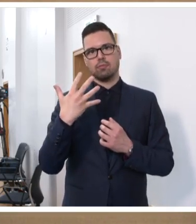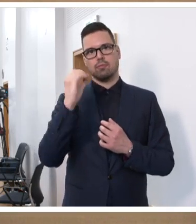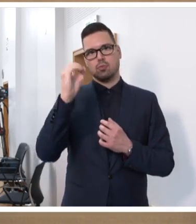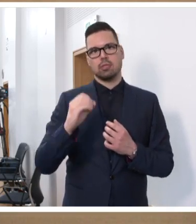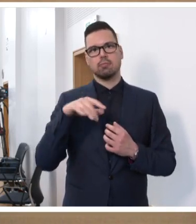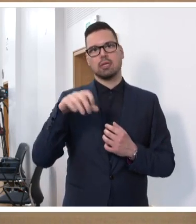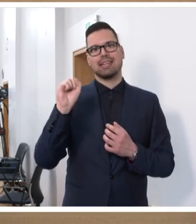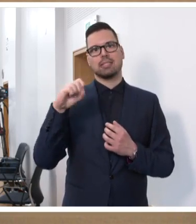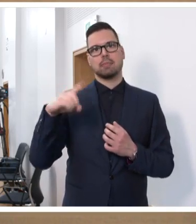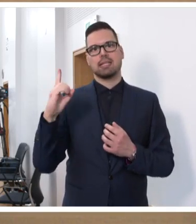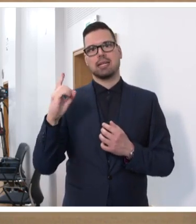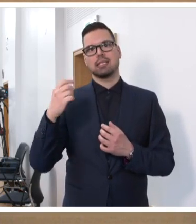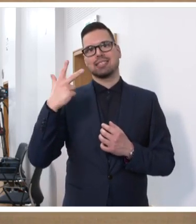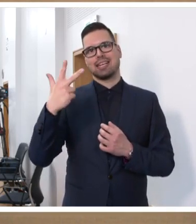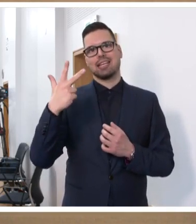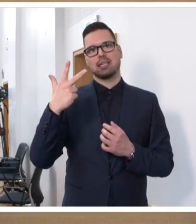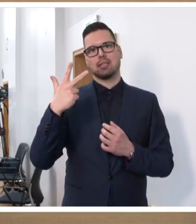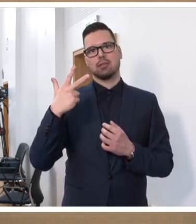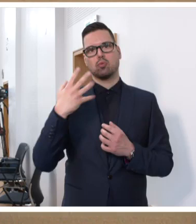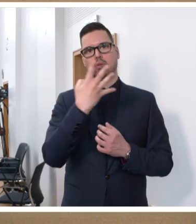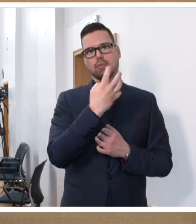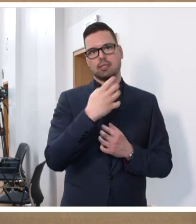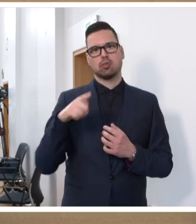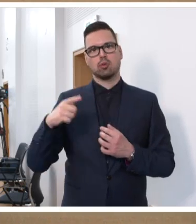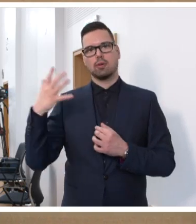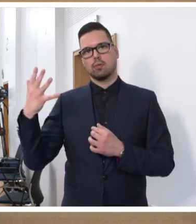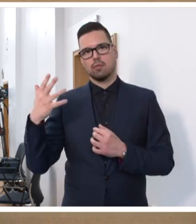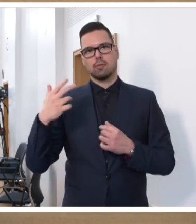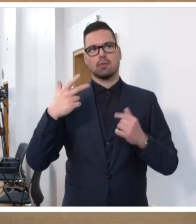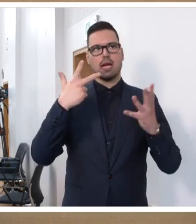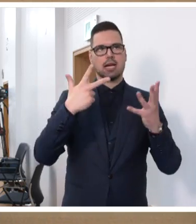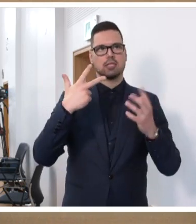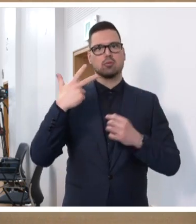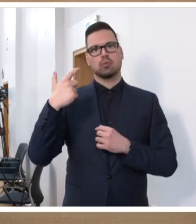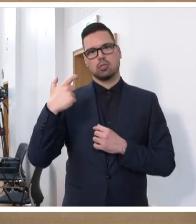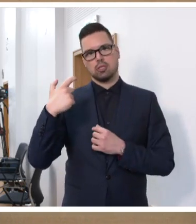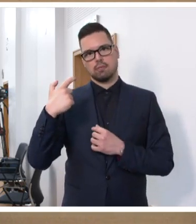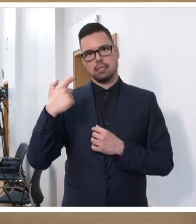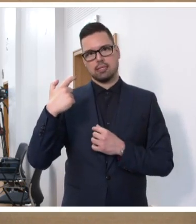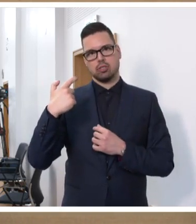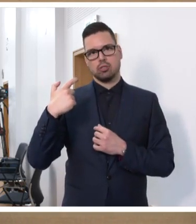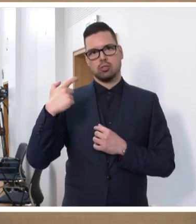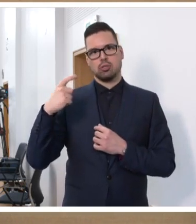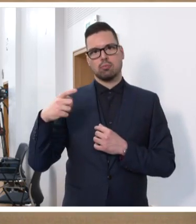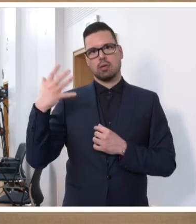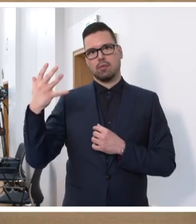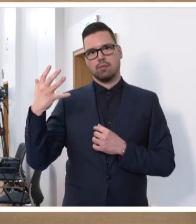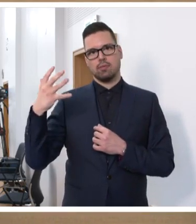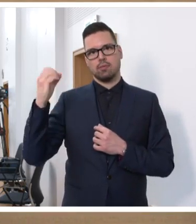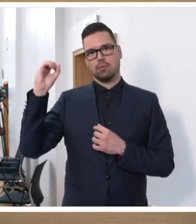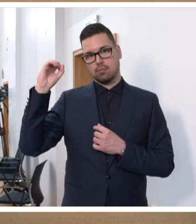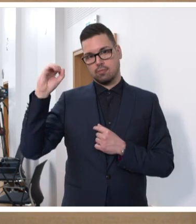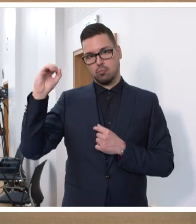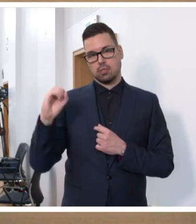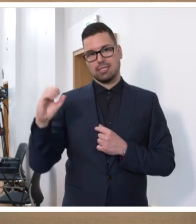erhielt 43,5% der Stimmen, die CDU 28,5%, wir von der AfD 5,7% der Stimmen. Der